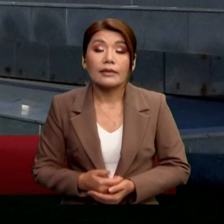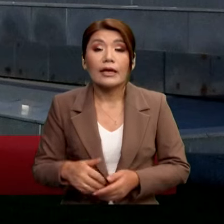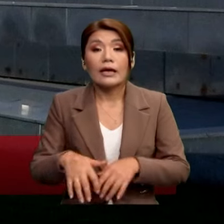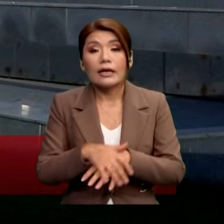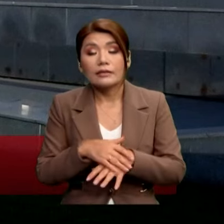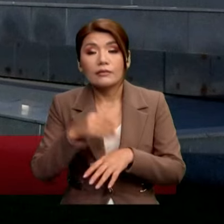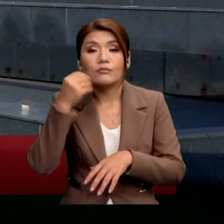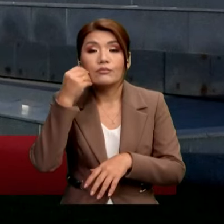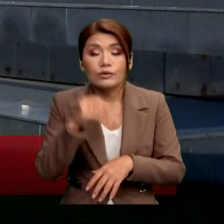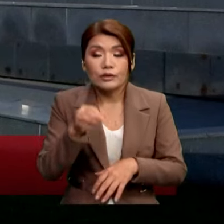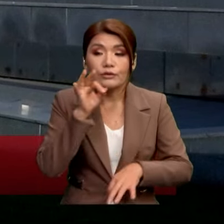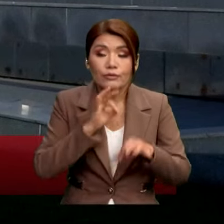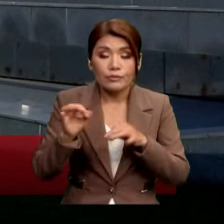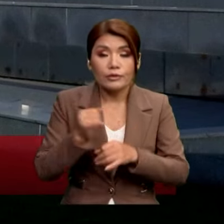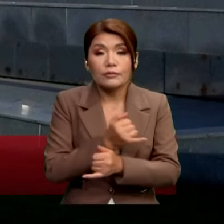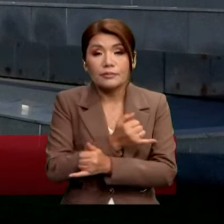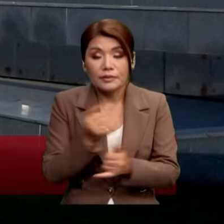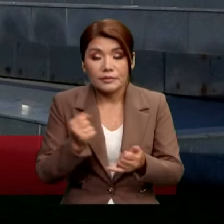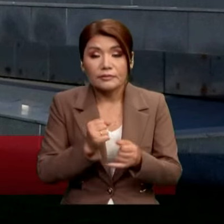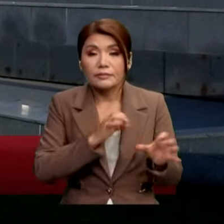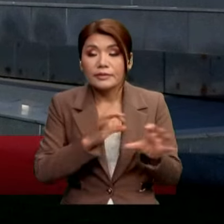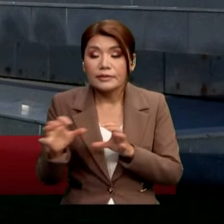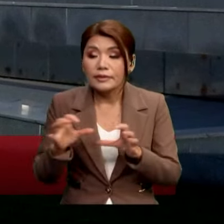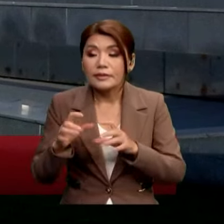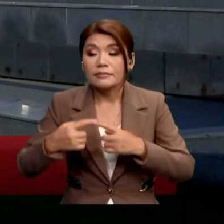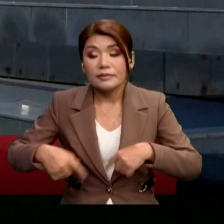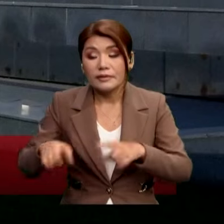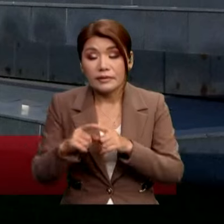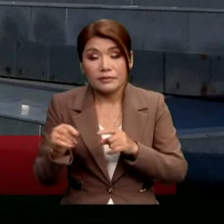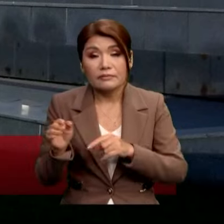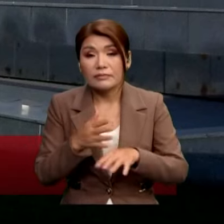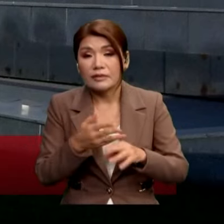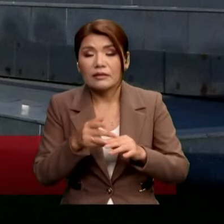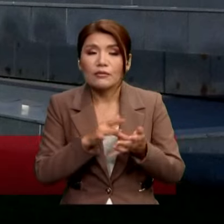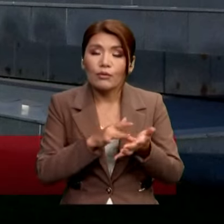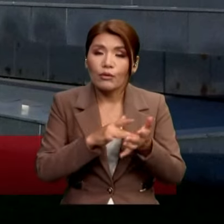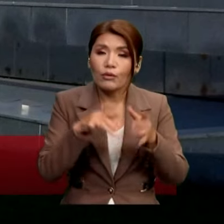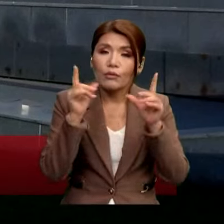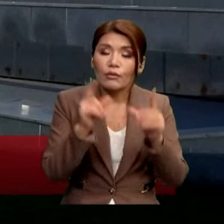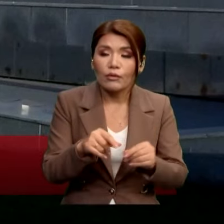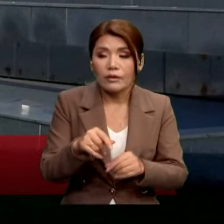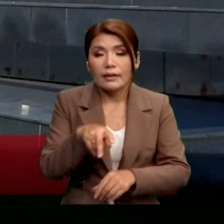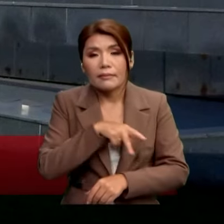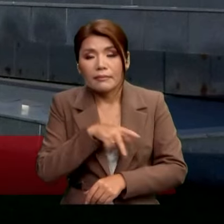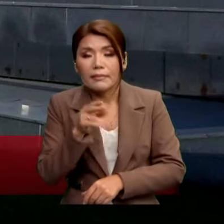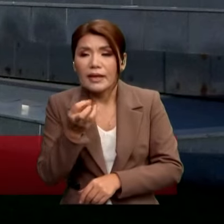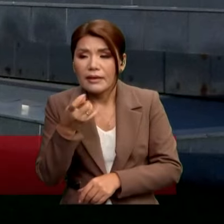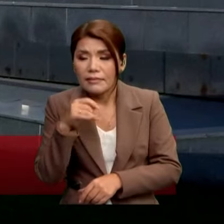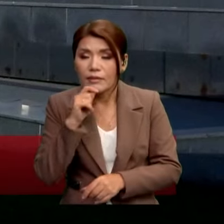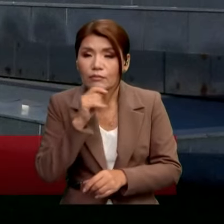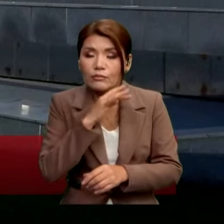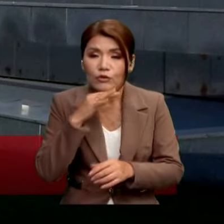Халықты сапалы дәрі-дәрмекпен қамтамасыз етуі тиіс мекеме жөн жосықсыз іс сапарлар мен сыйақыларға ақша шашқан.